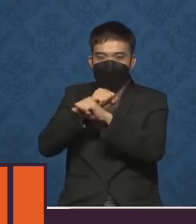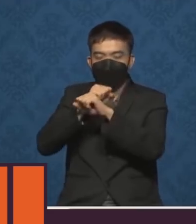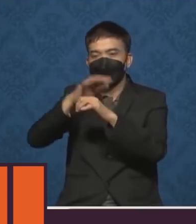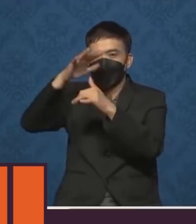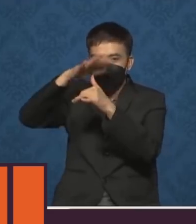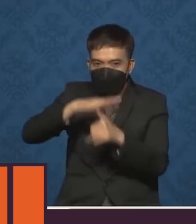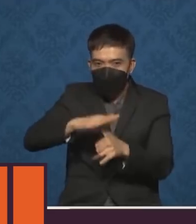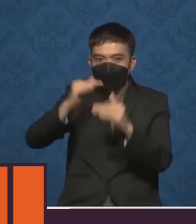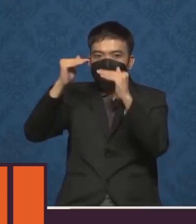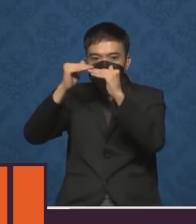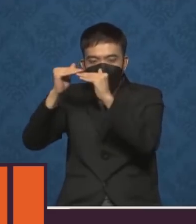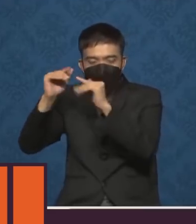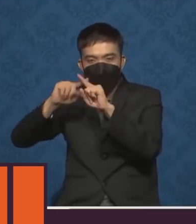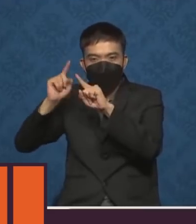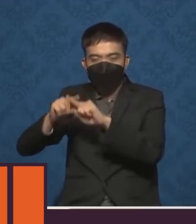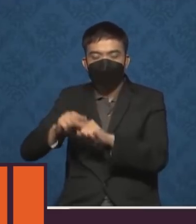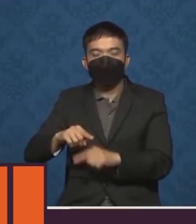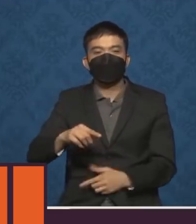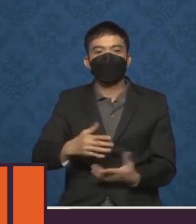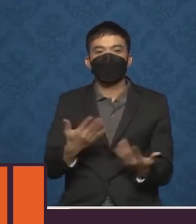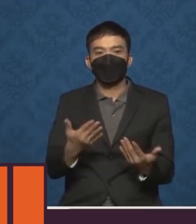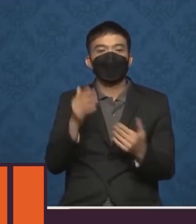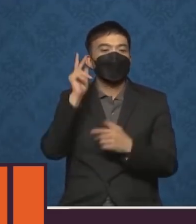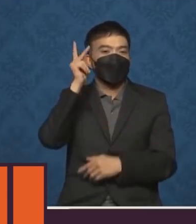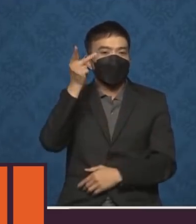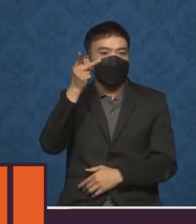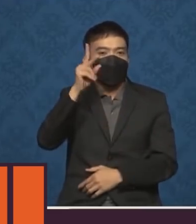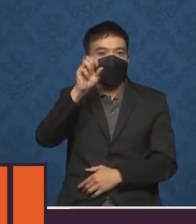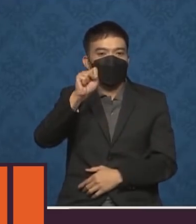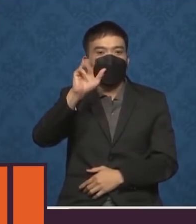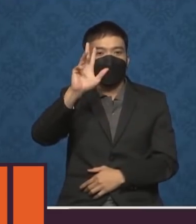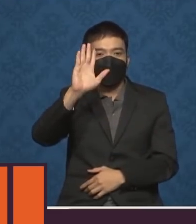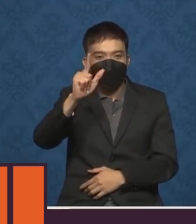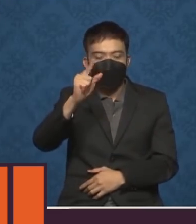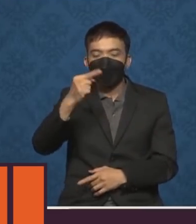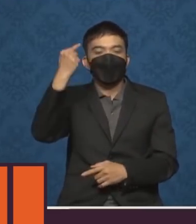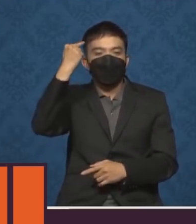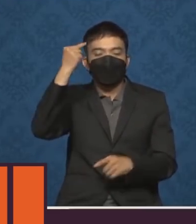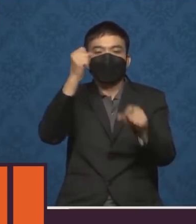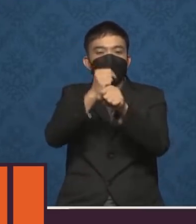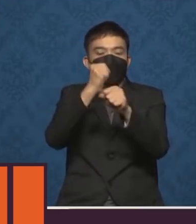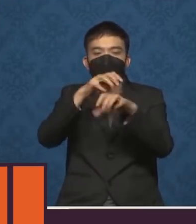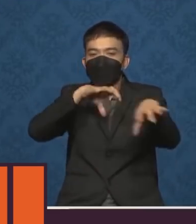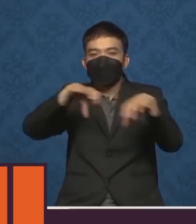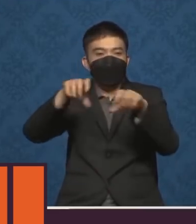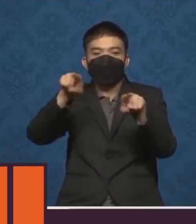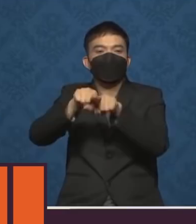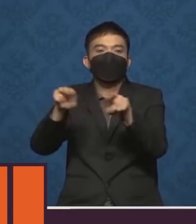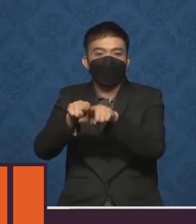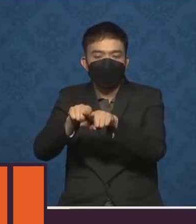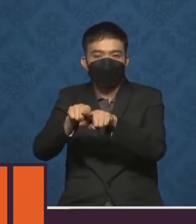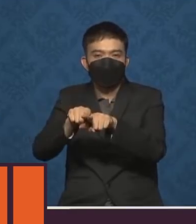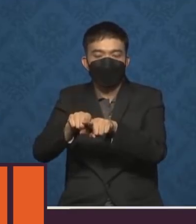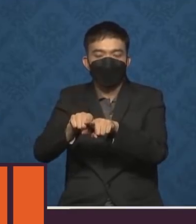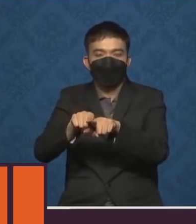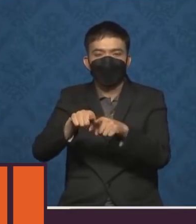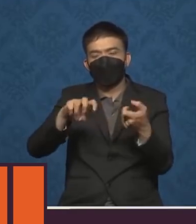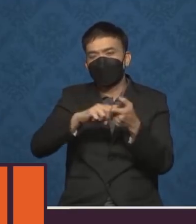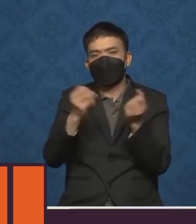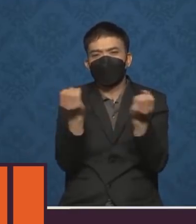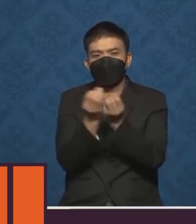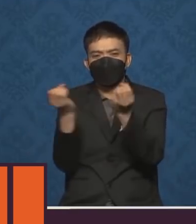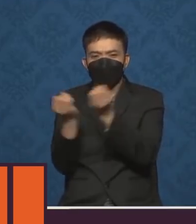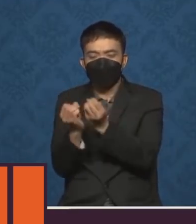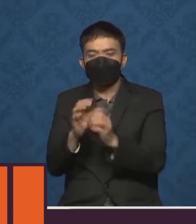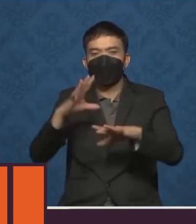เกิดการต่อต้านแล้วสิ่งที่คสช.ทำก็ทำแบบเดียวกันแต่สิ่งที่มันแย่กว่านั้นก็คือได้มีการถ่ายโอน